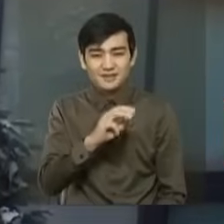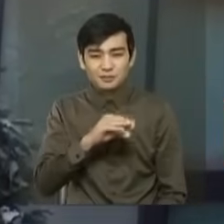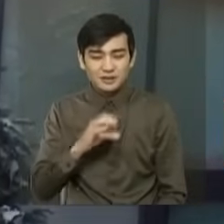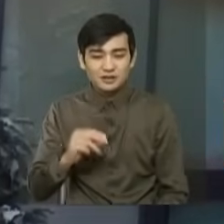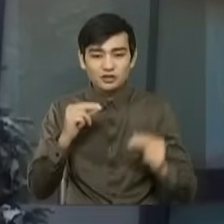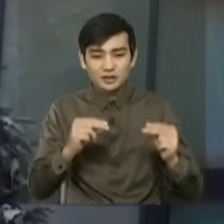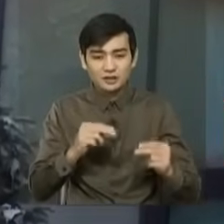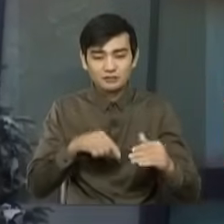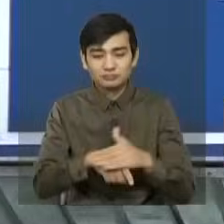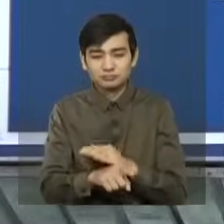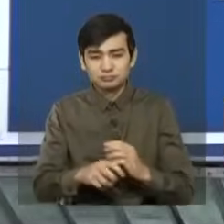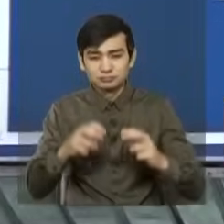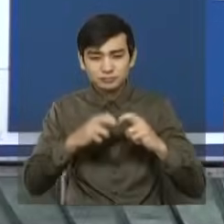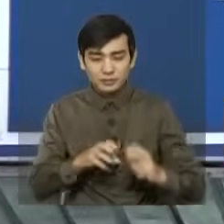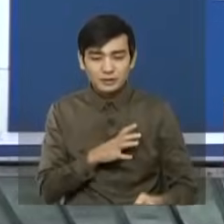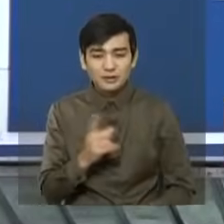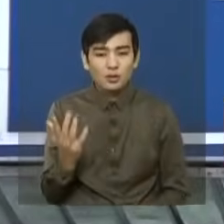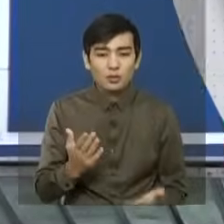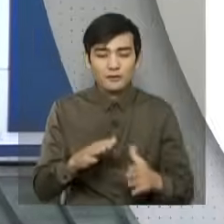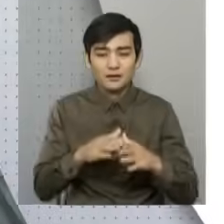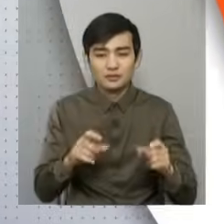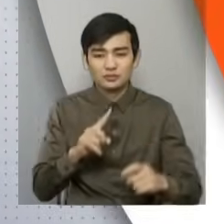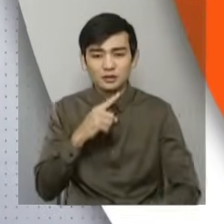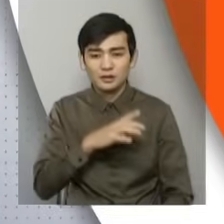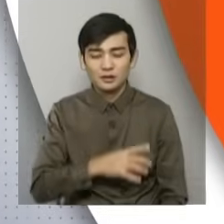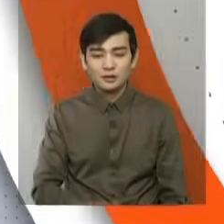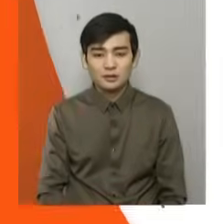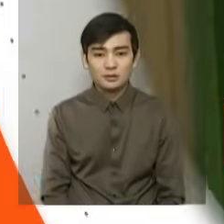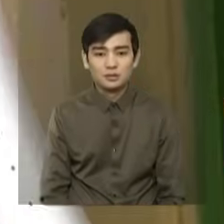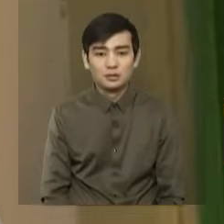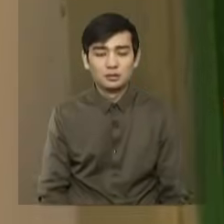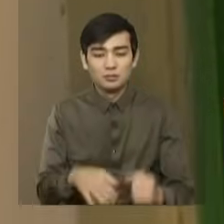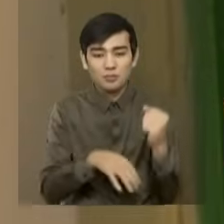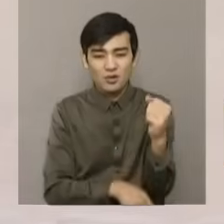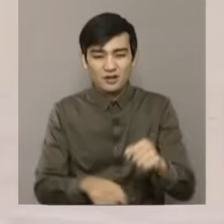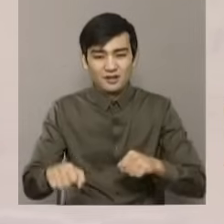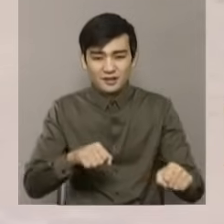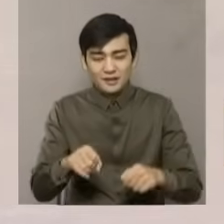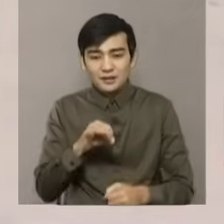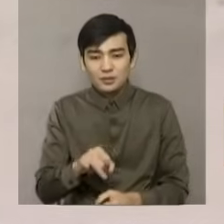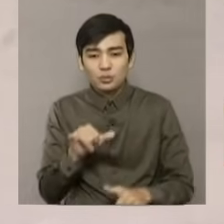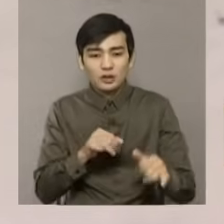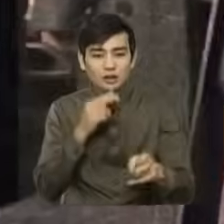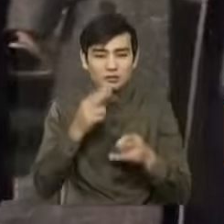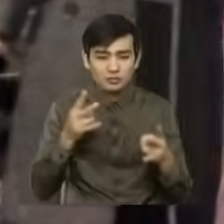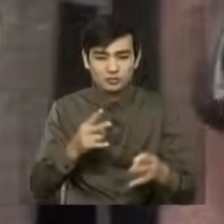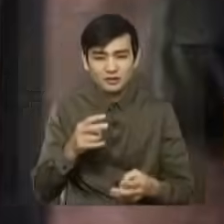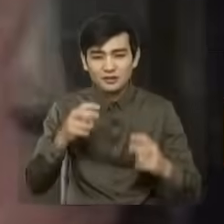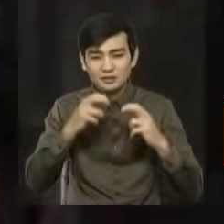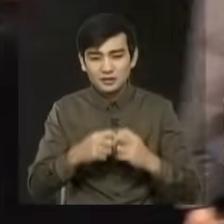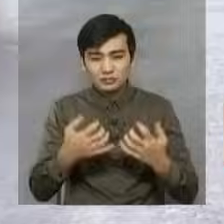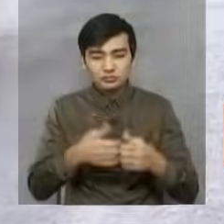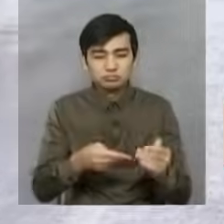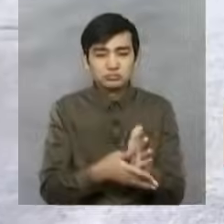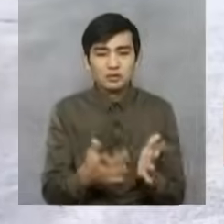неэффективно какие выводы сделали власти после землетрясения куда обращаться для оценки ущерба